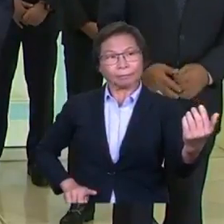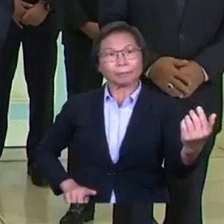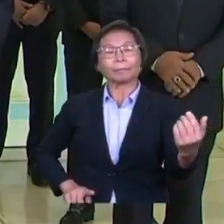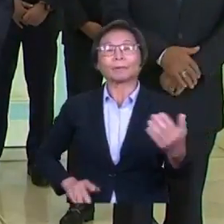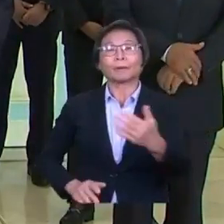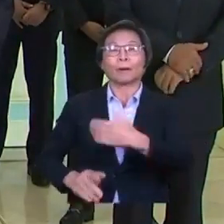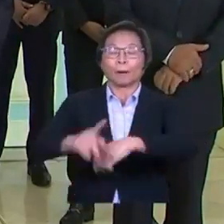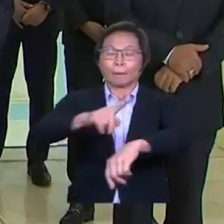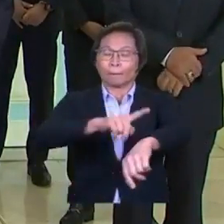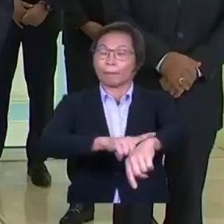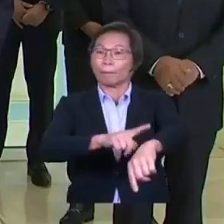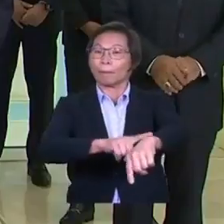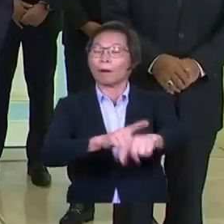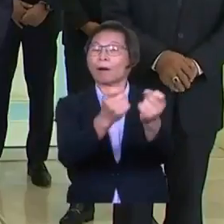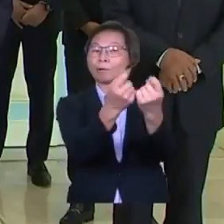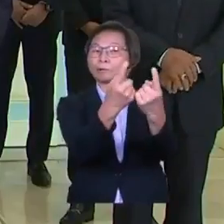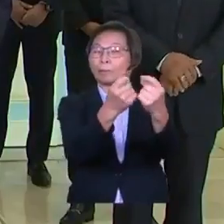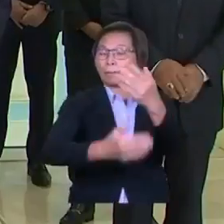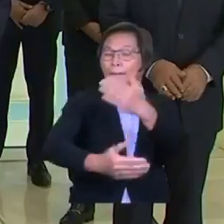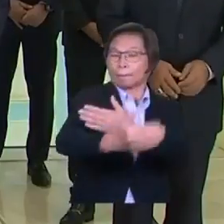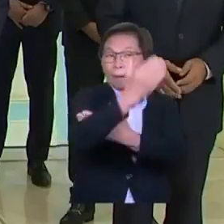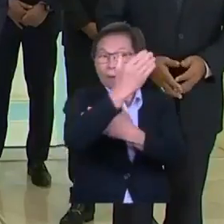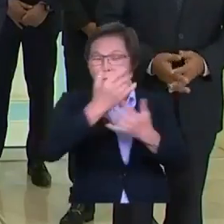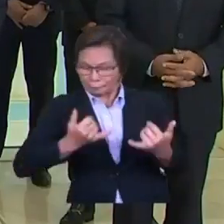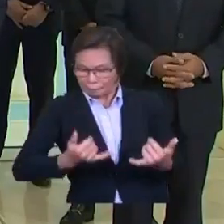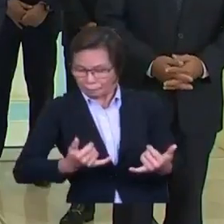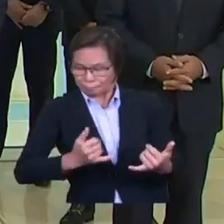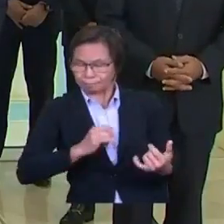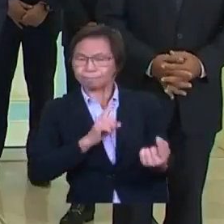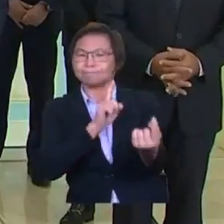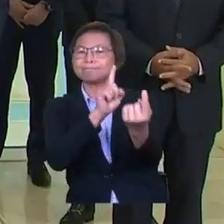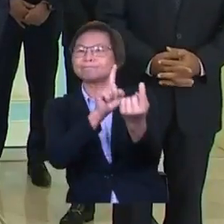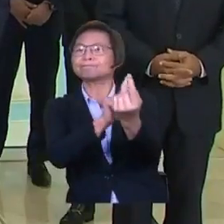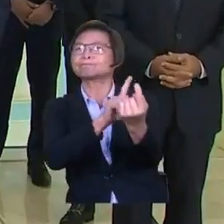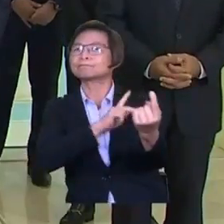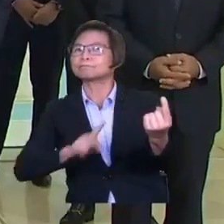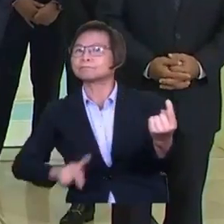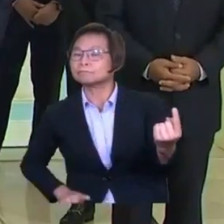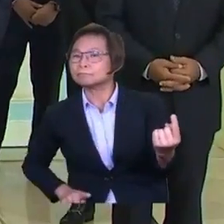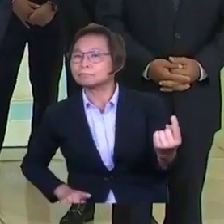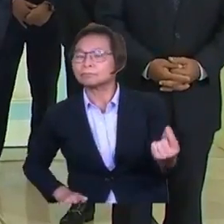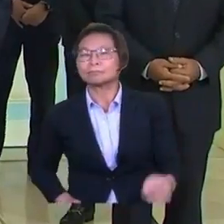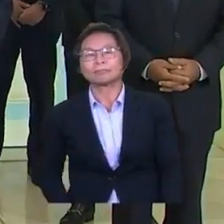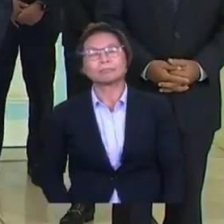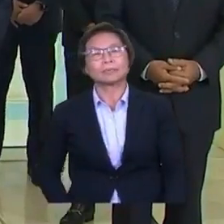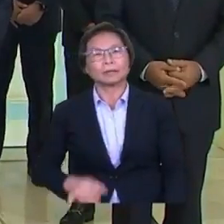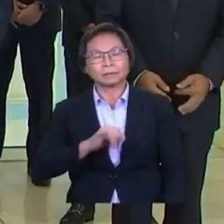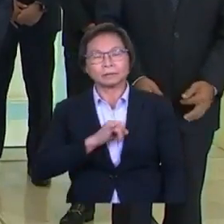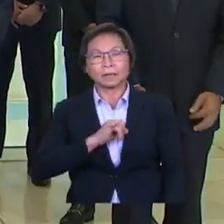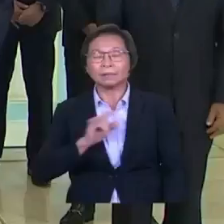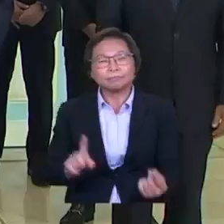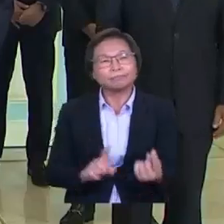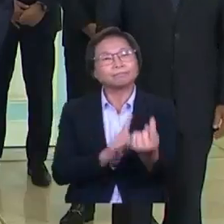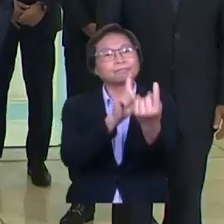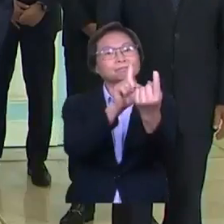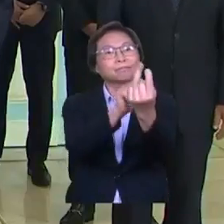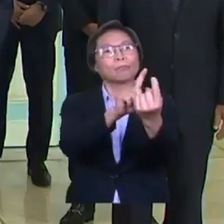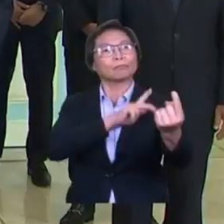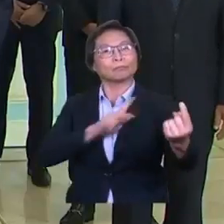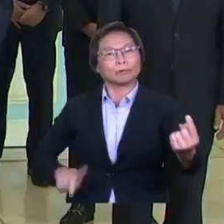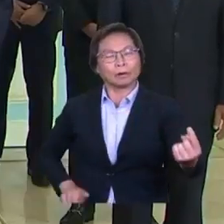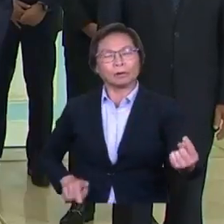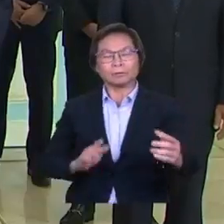dipandang Gong pada 11.00 pagi hari ini di dalam majelis menghadap Pagi ini saya telah